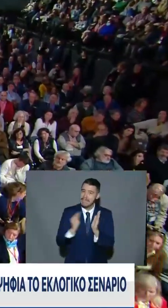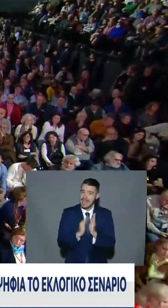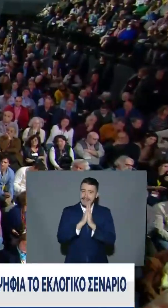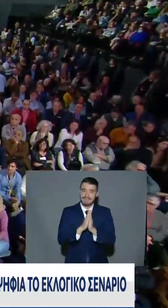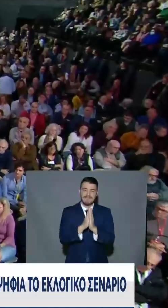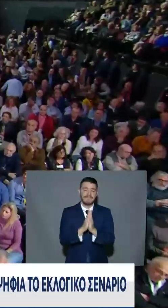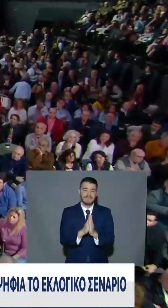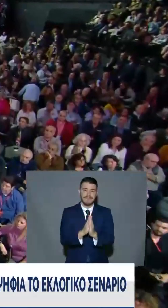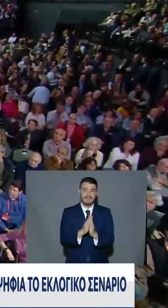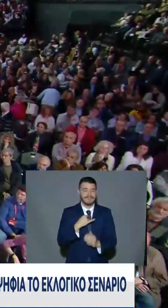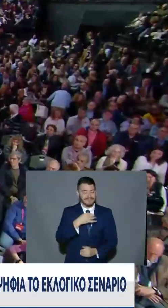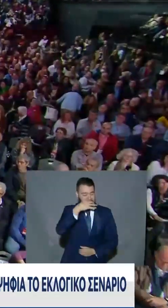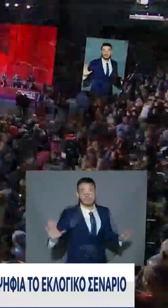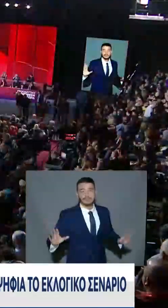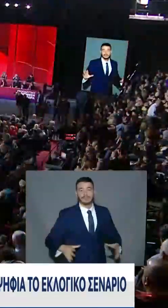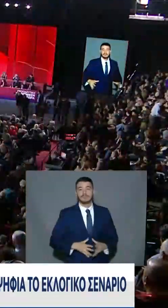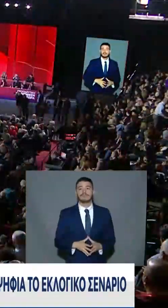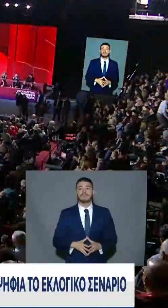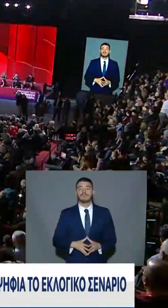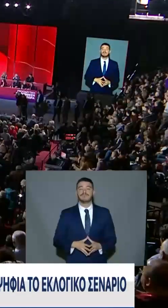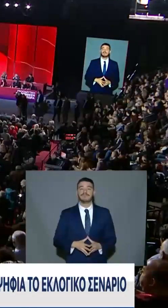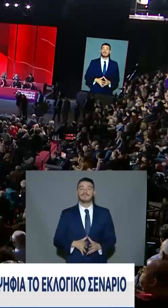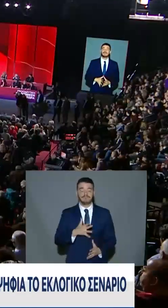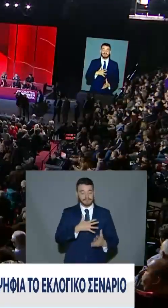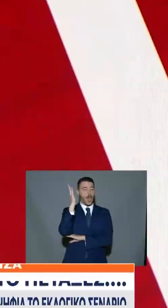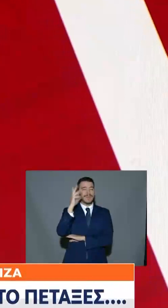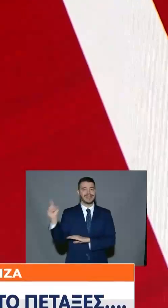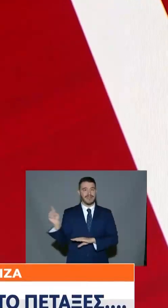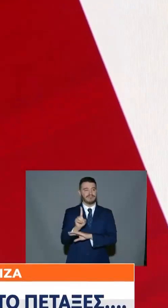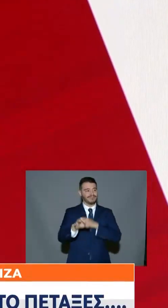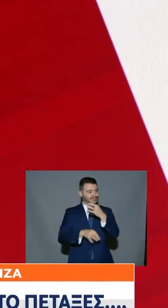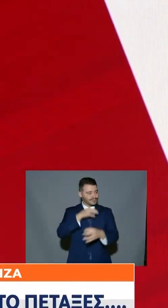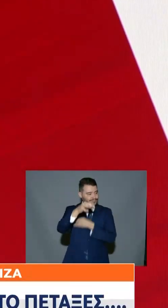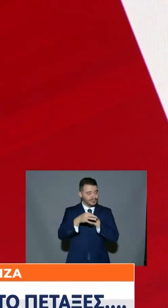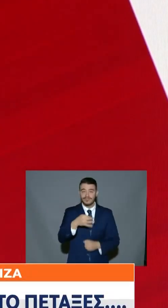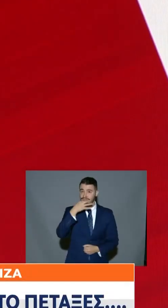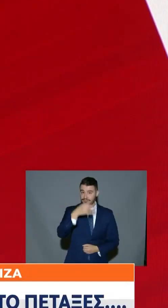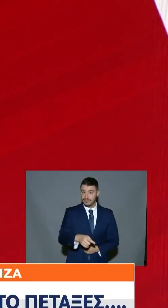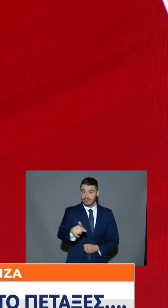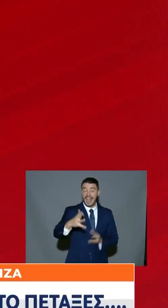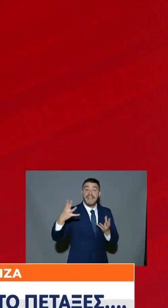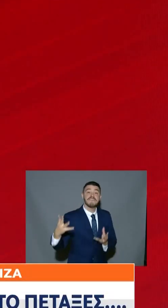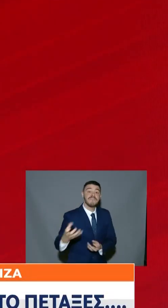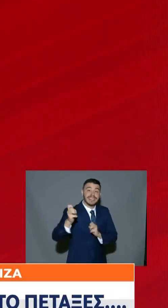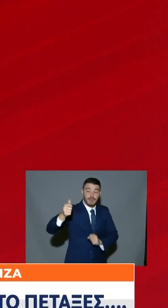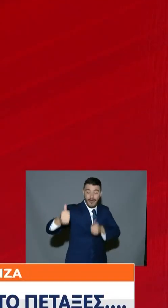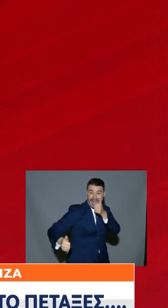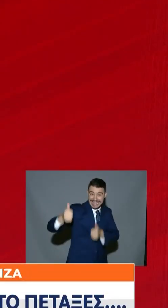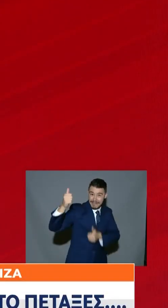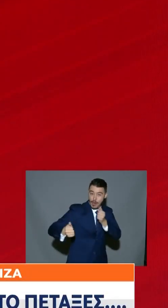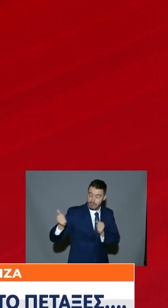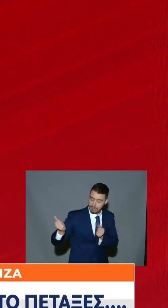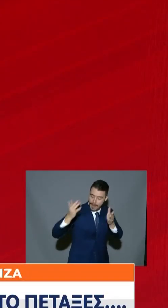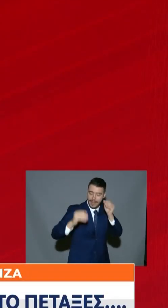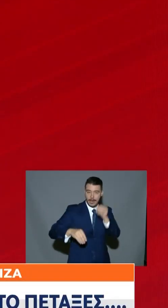ακυρώσει με ευρεία πλειοψηφία το εκλογικό σενάριο. Αγαπητέ Στέφανε, είπες βρείτε μου αντίπαλο και πάμε.